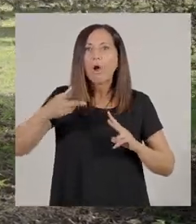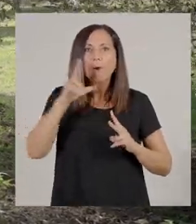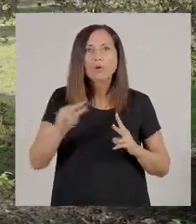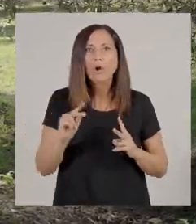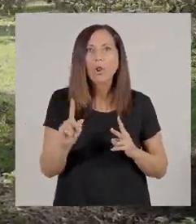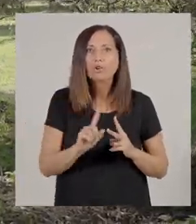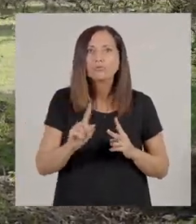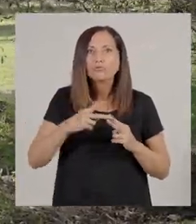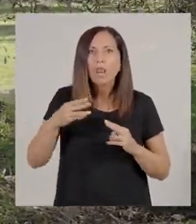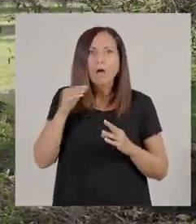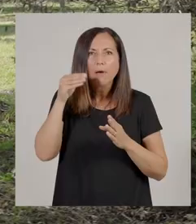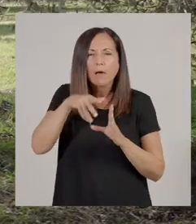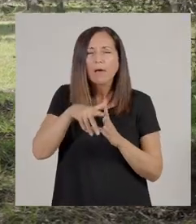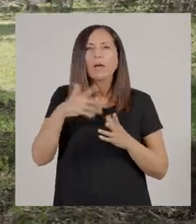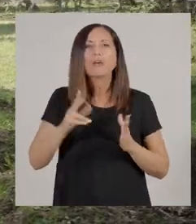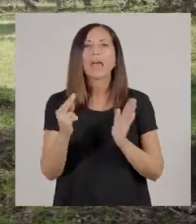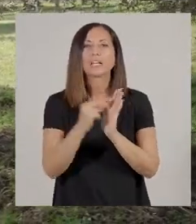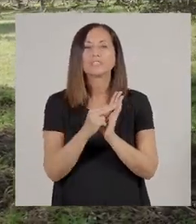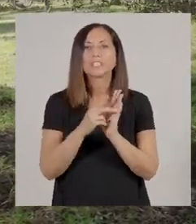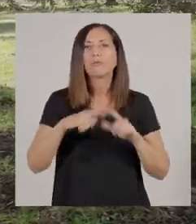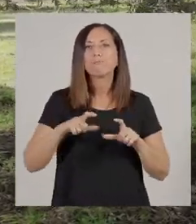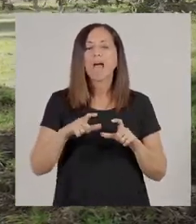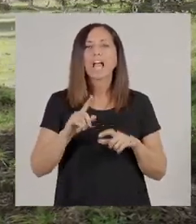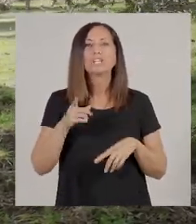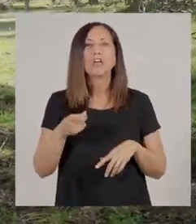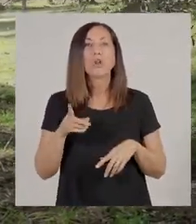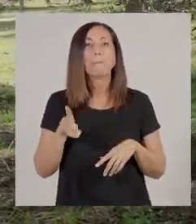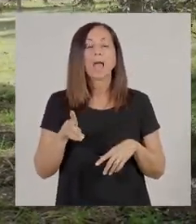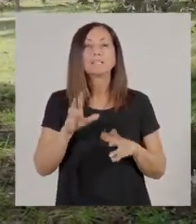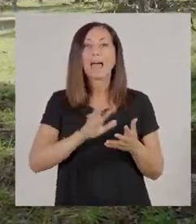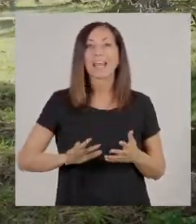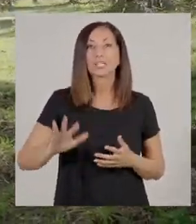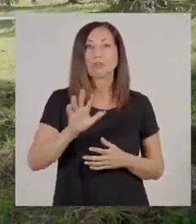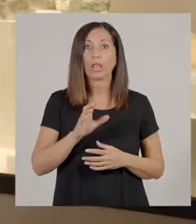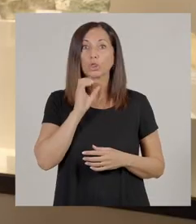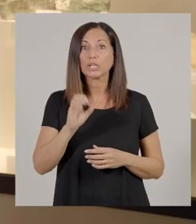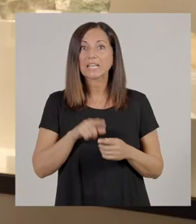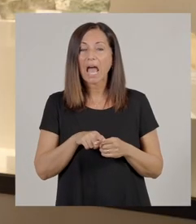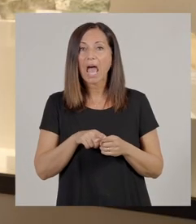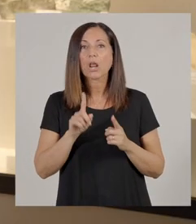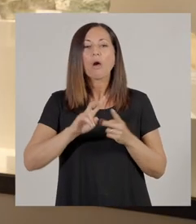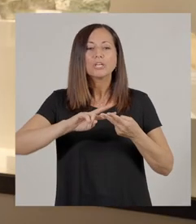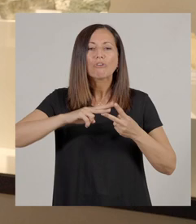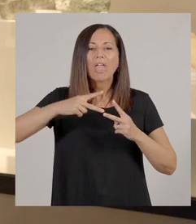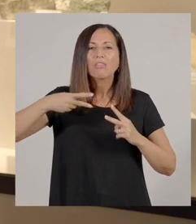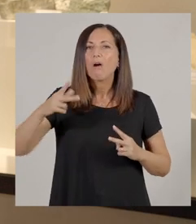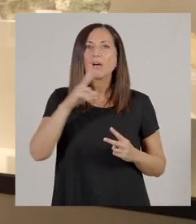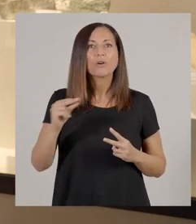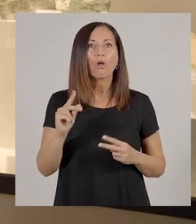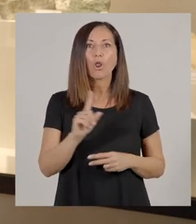genoma sconosciuto. Quindi è stato registrato alla banca del germoplasma della regione Toscana come